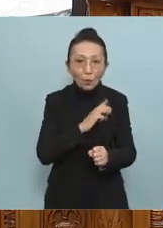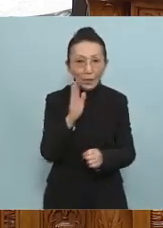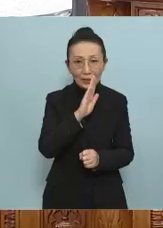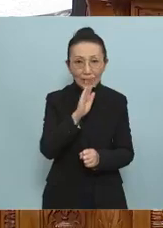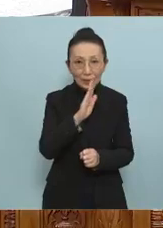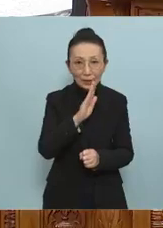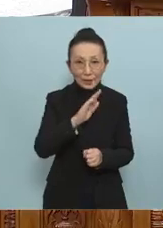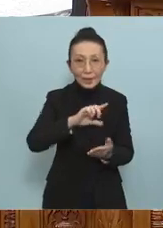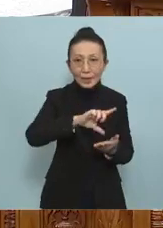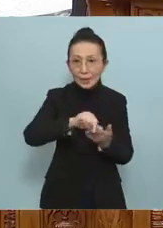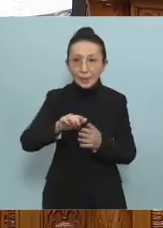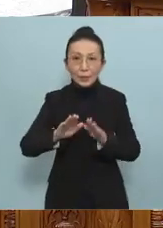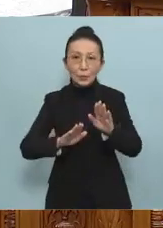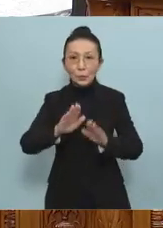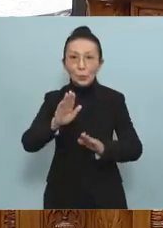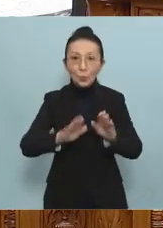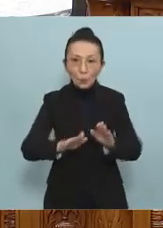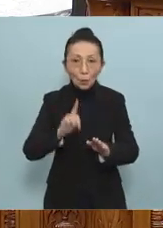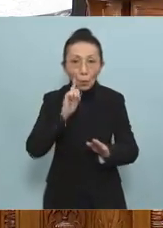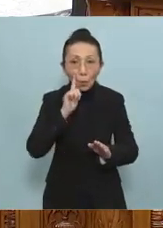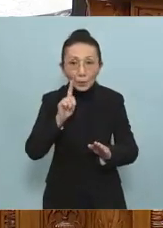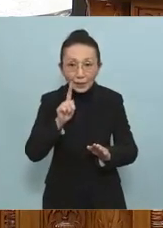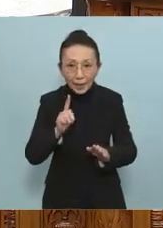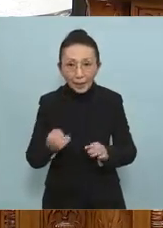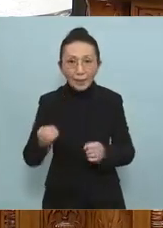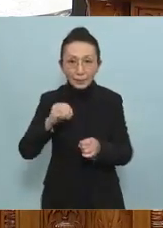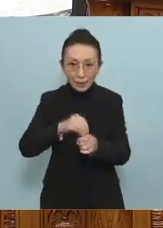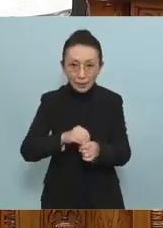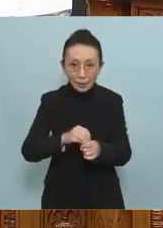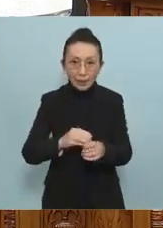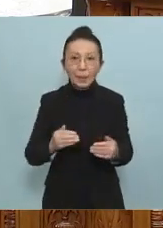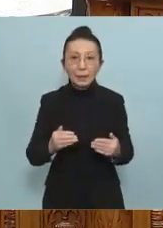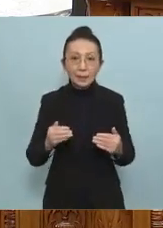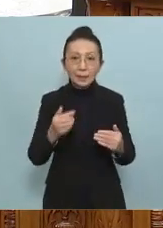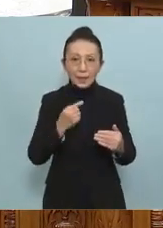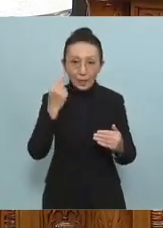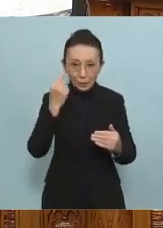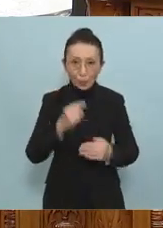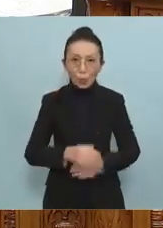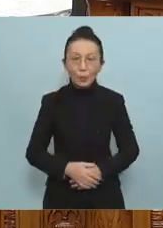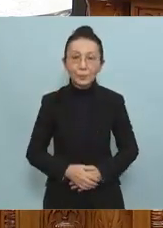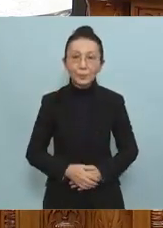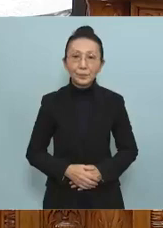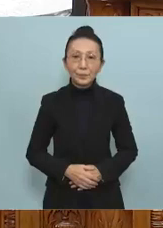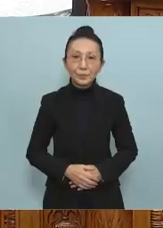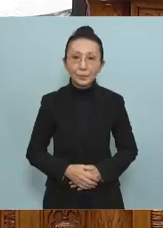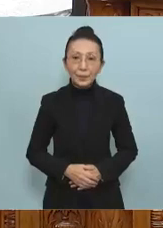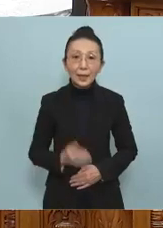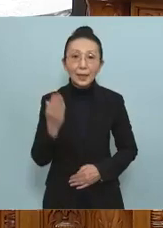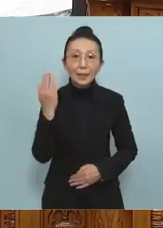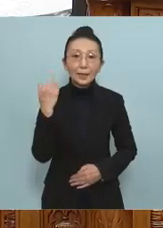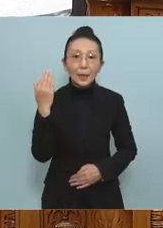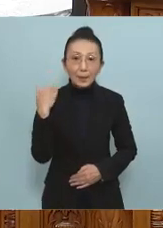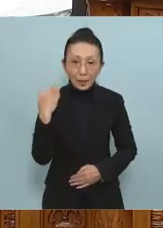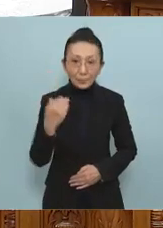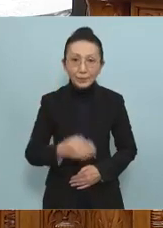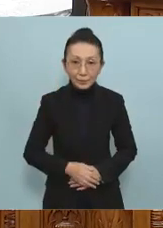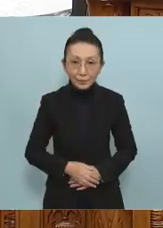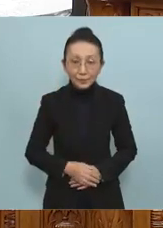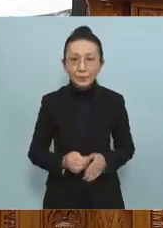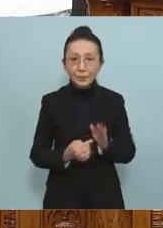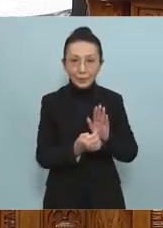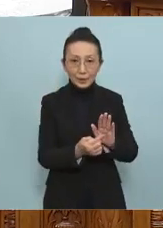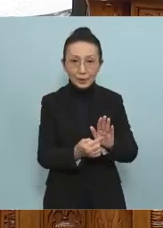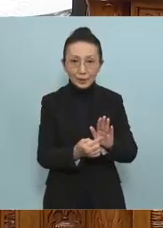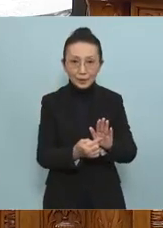分に踏まえつつ検討を進めてまいりたいと思います。また先般お示しした新型コロナ